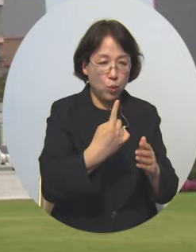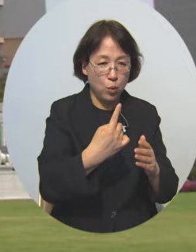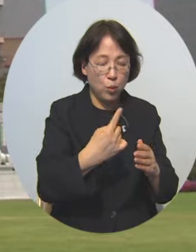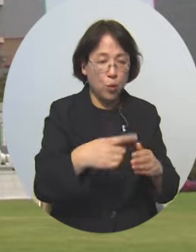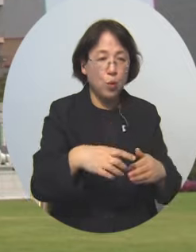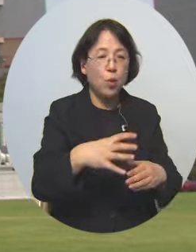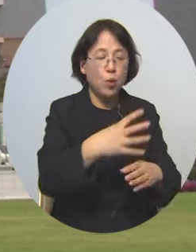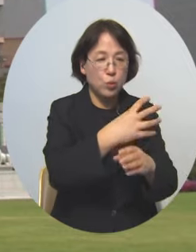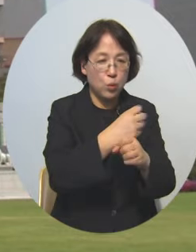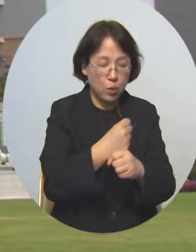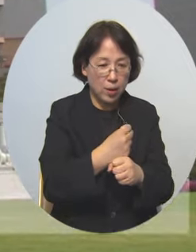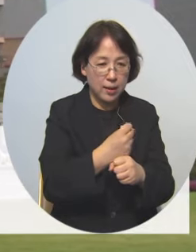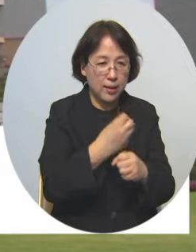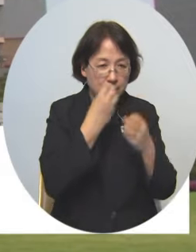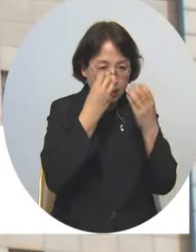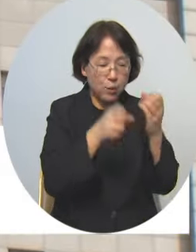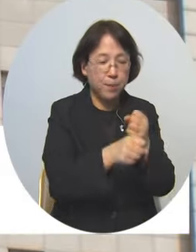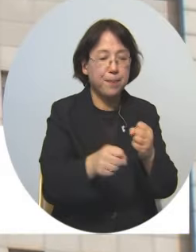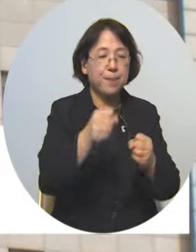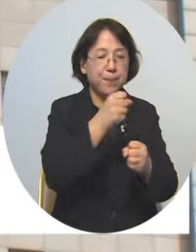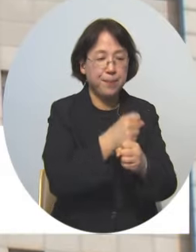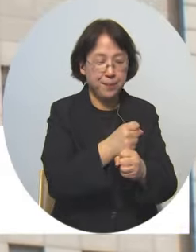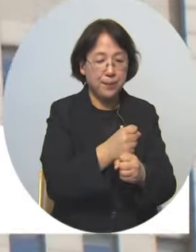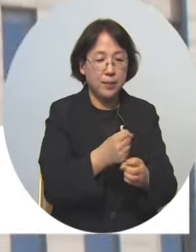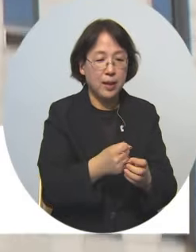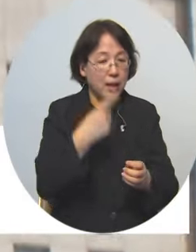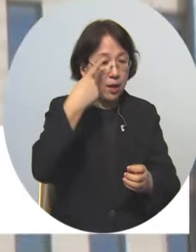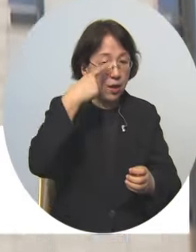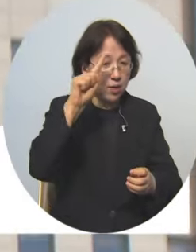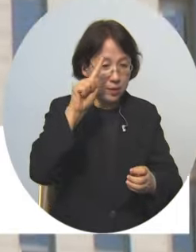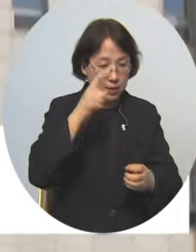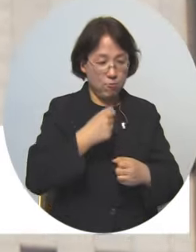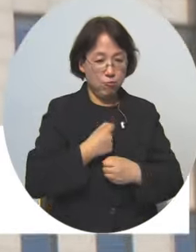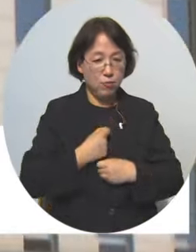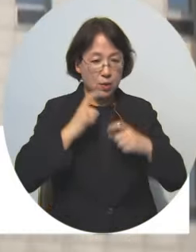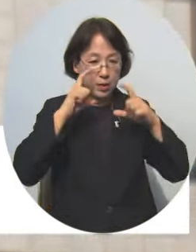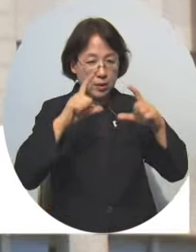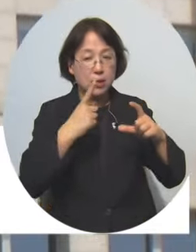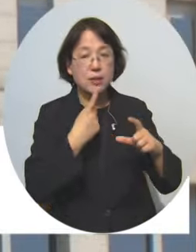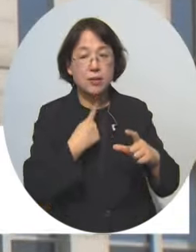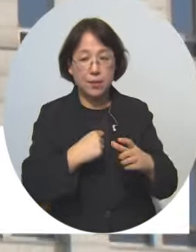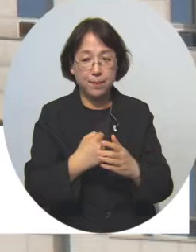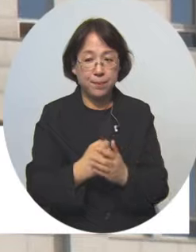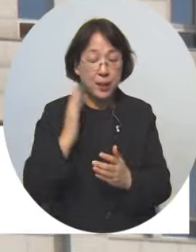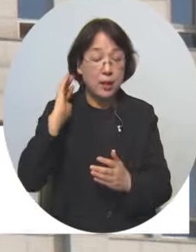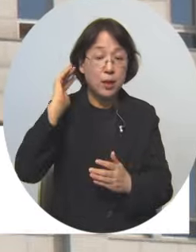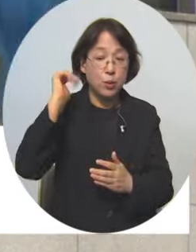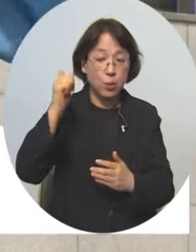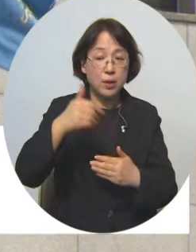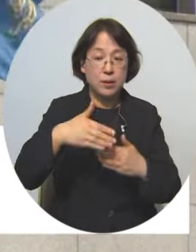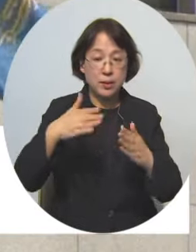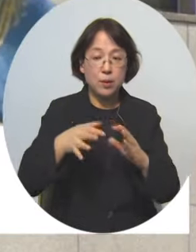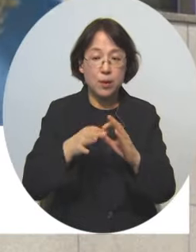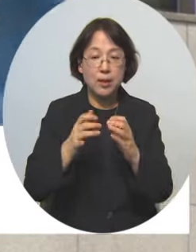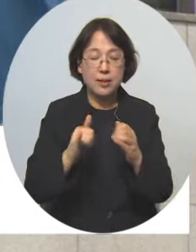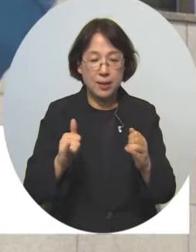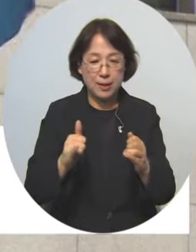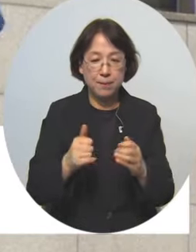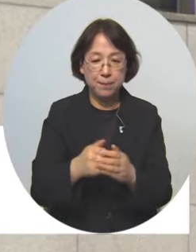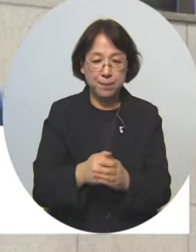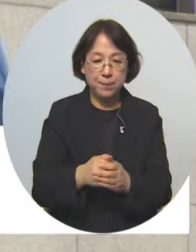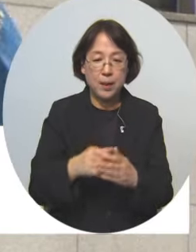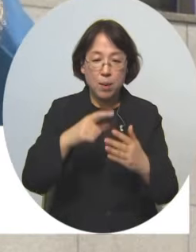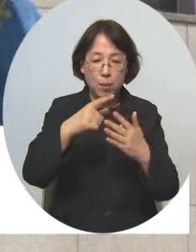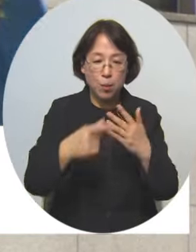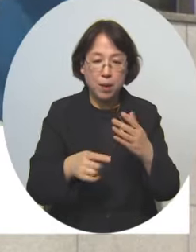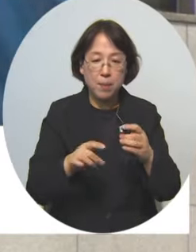앞서 우리 정부는 러시아에 레드라인을 넘지 말라며 경고성 메시지를 전달했으며 대통령실 고위 관계자는 시나리오별로